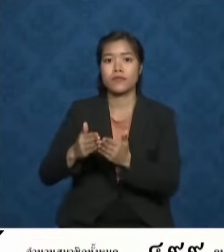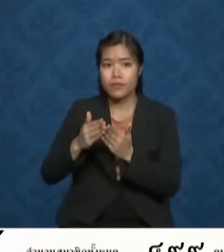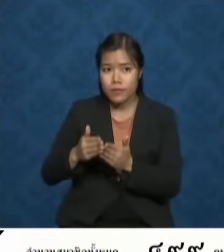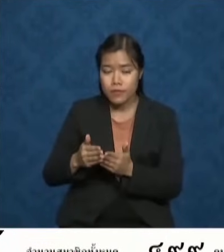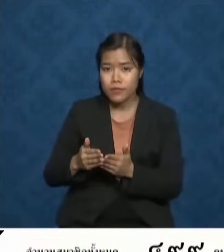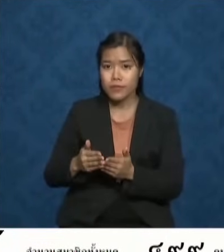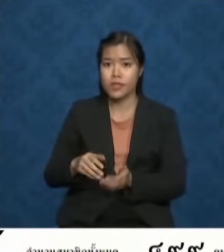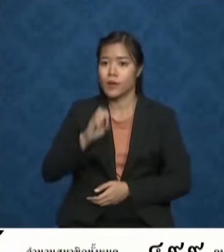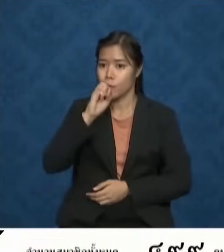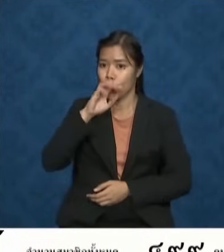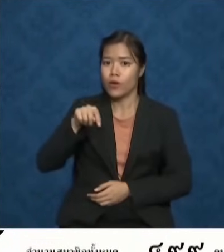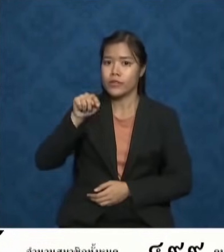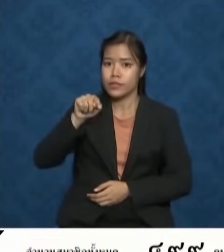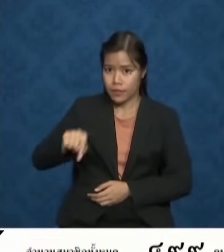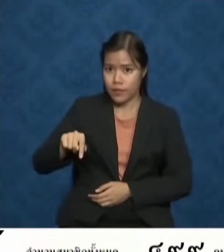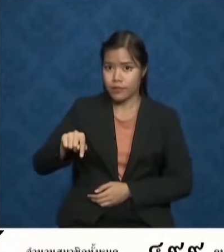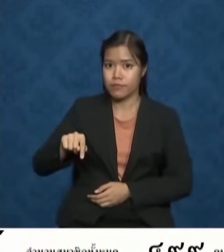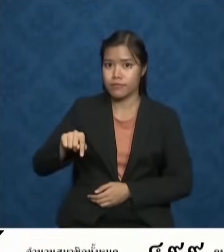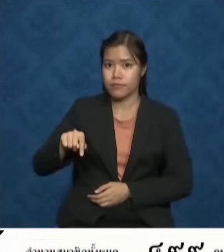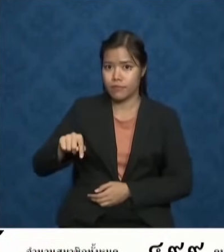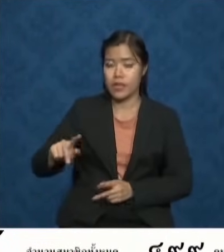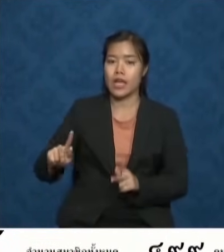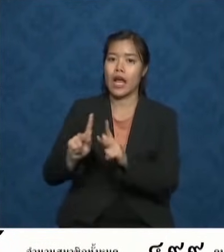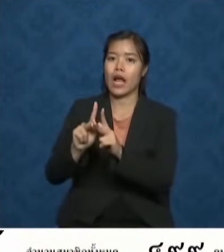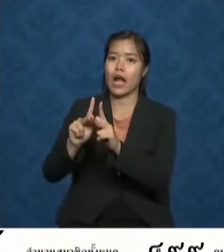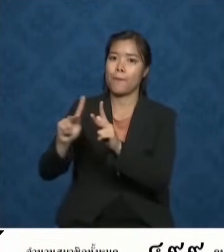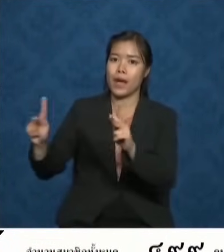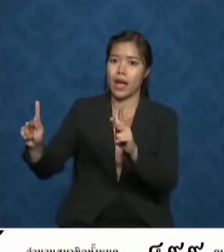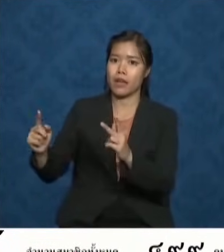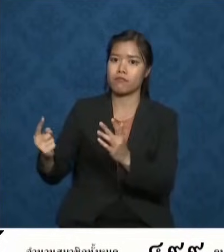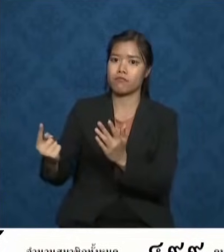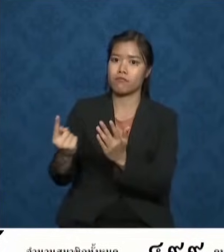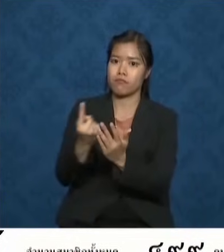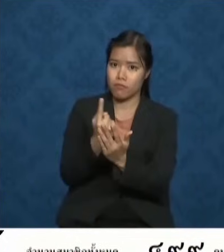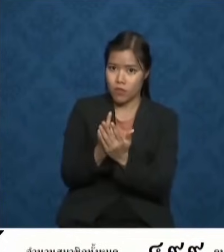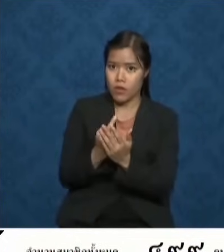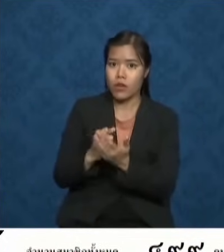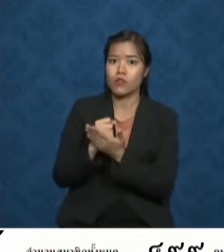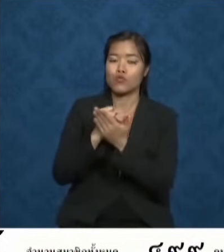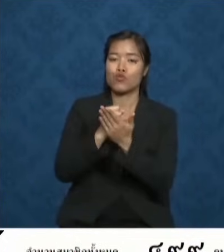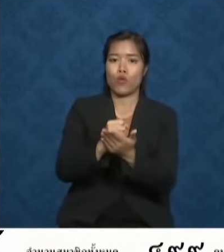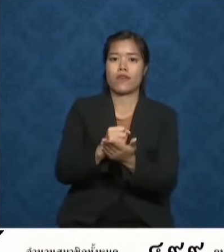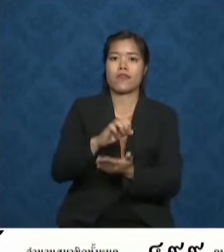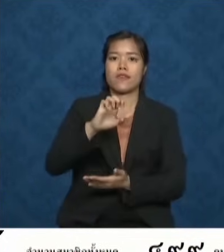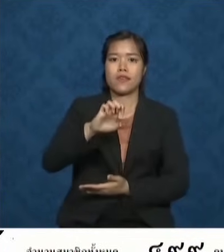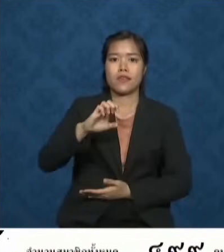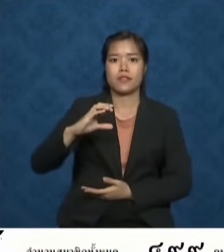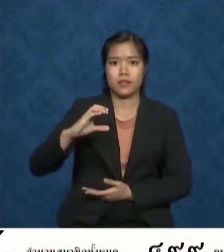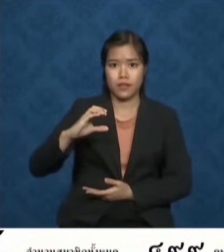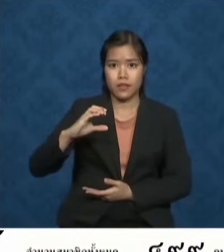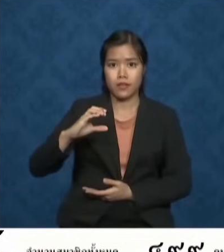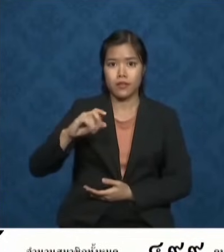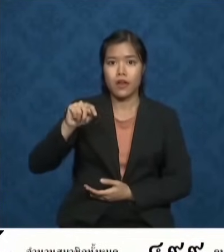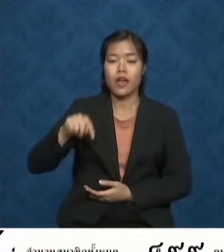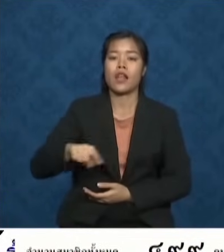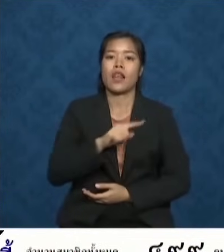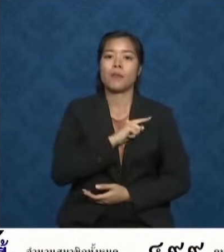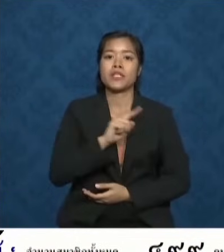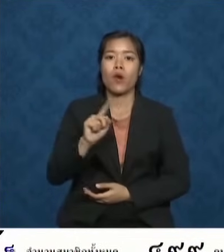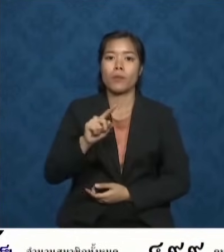ให้กองทัพเรือเป็นหนึ่งในคณะกรรมการเป็นหนึ่งในภาคีที่ต้องเคลื่อน EEC โดยคุณรับผิดชอบสนาม